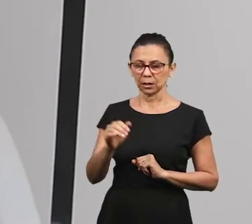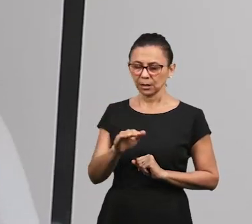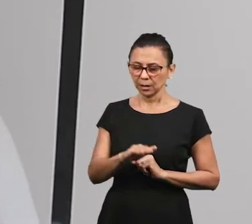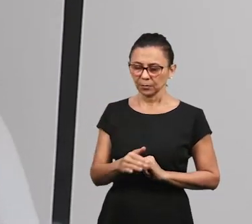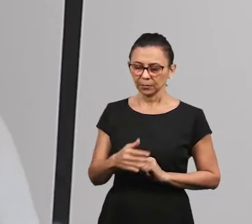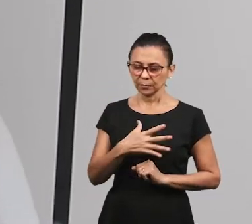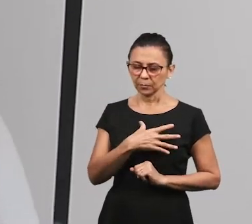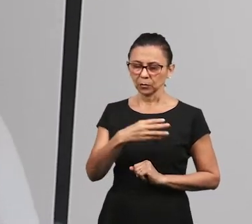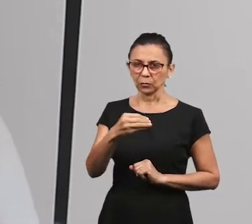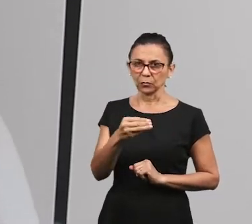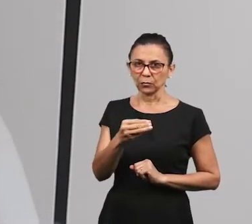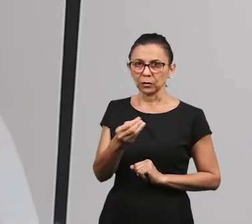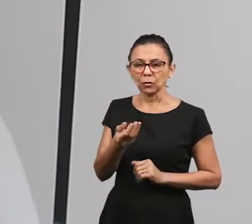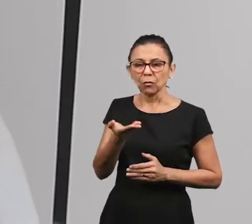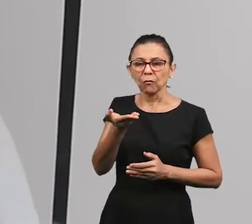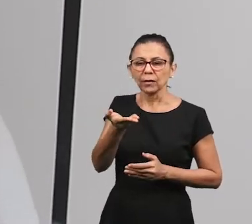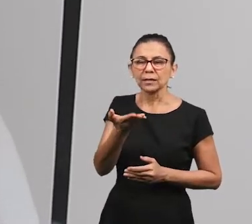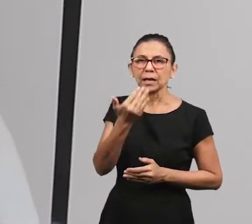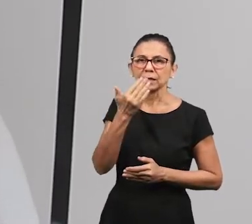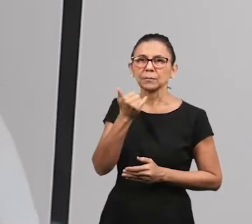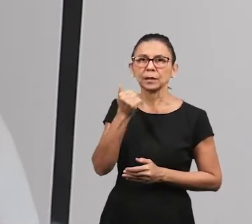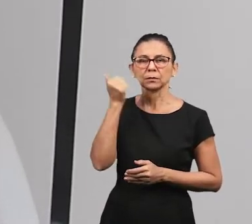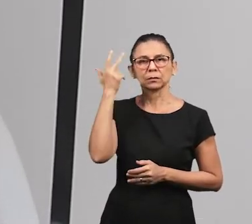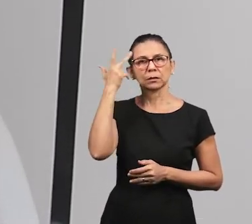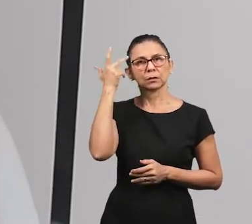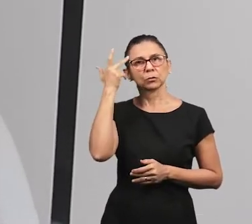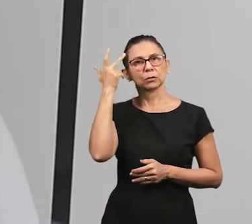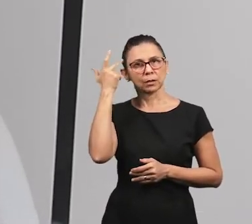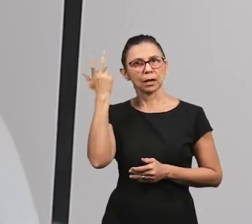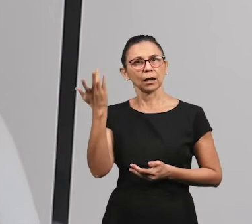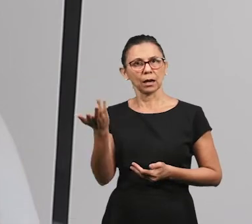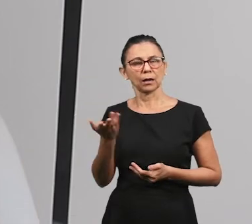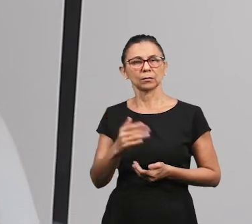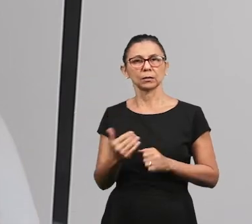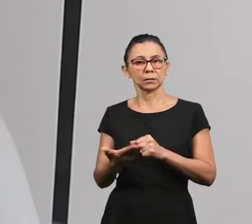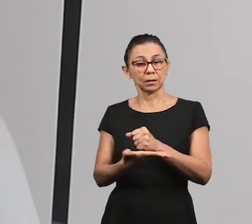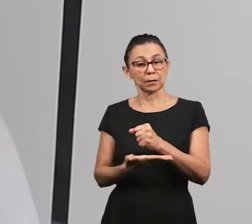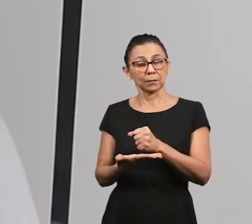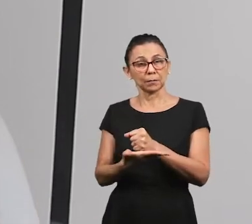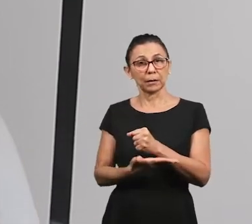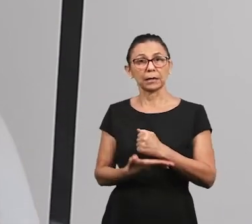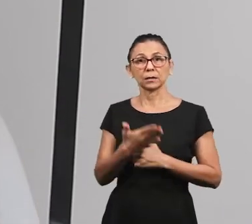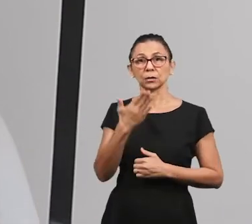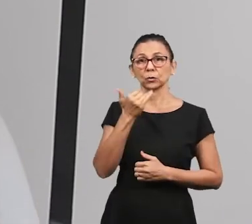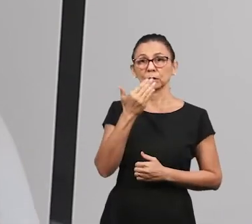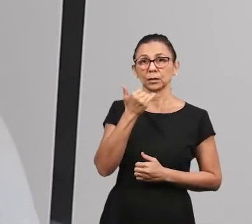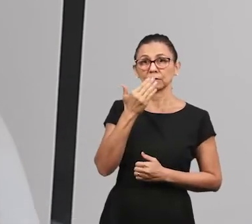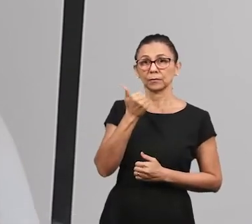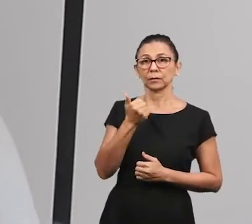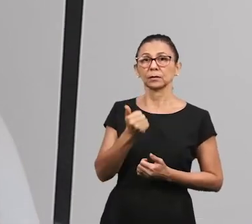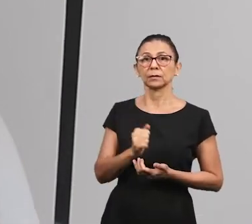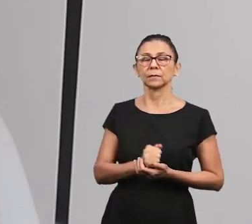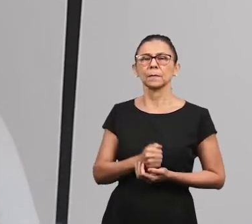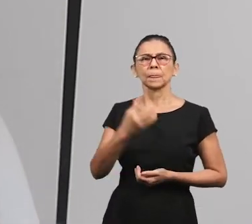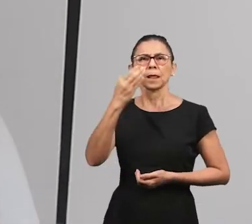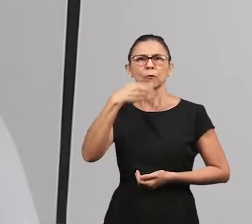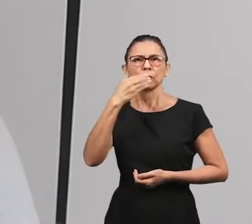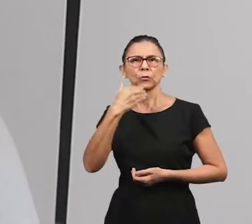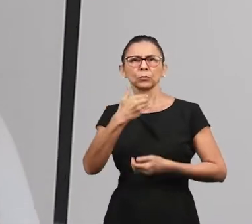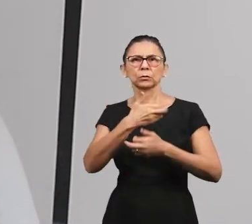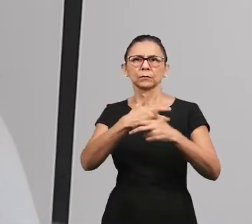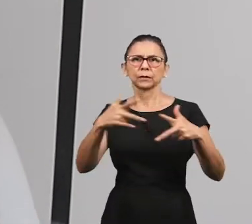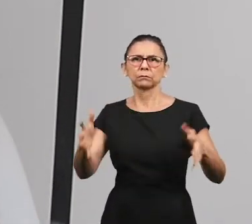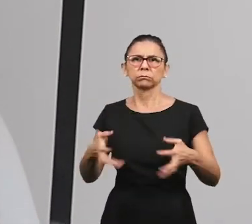продолжать кормить ваших малышей здоровой пищей, натуральной пищей, и чтобы основой